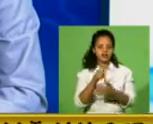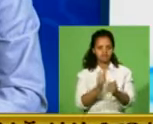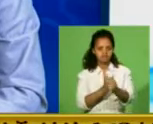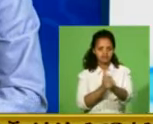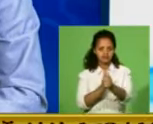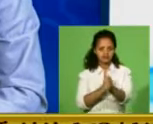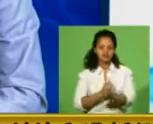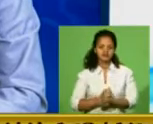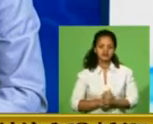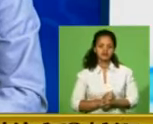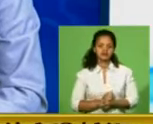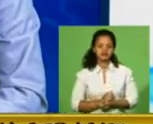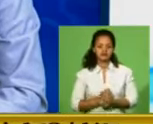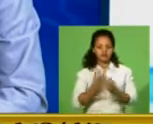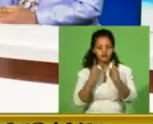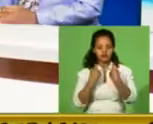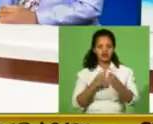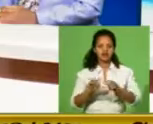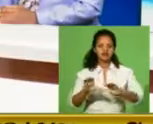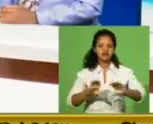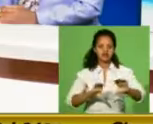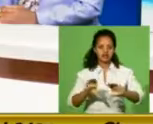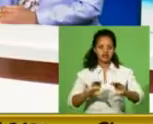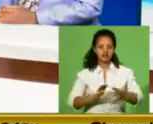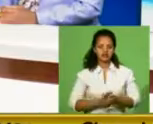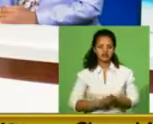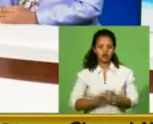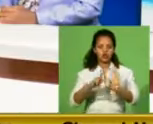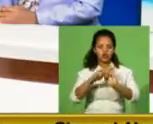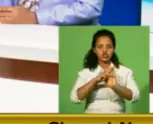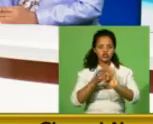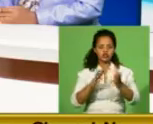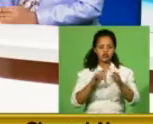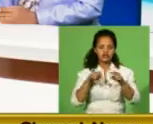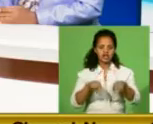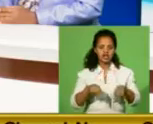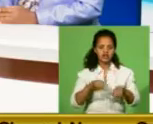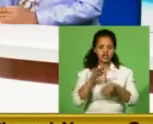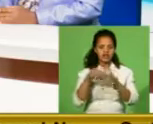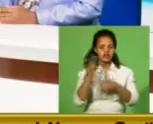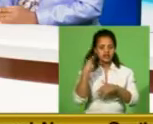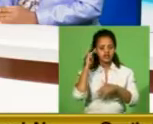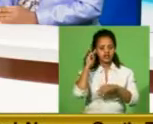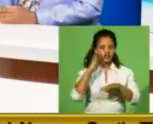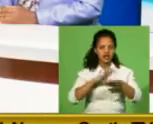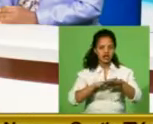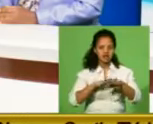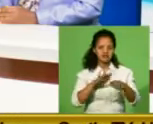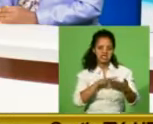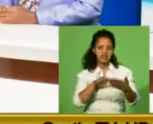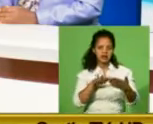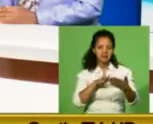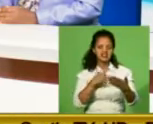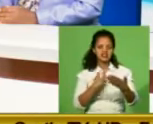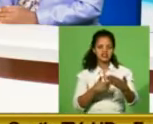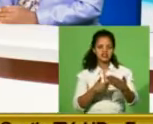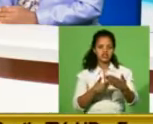ተከታትለን ምርመራ ስናደርግ ፖዚቲቭ የሆነበትና ዛሬ ከጤና ሚኒስቴር ጋር ስንናበብ በነዚህ